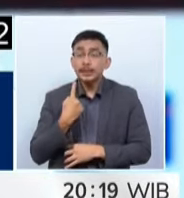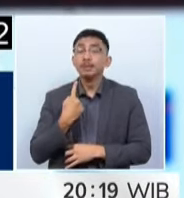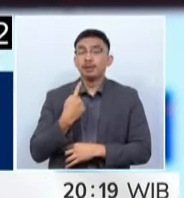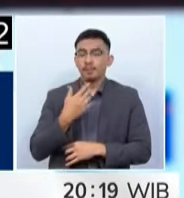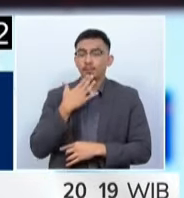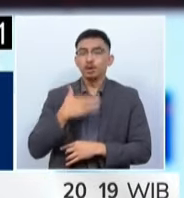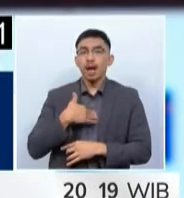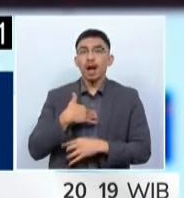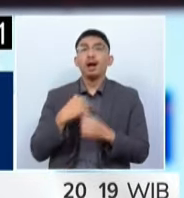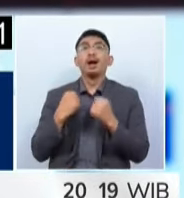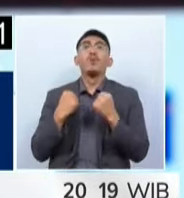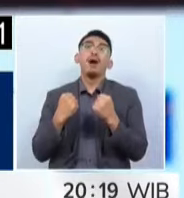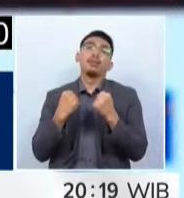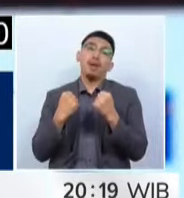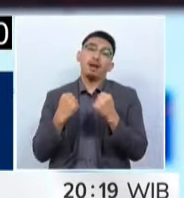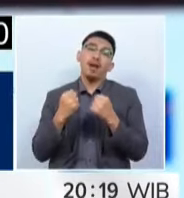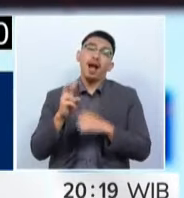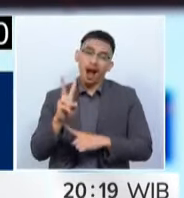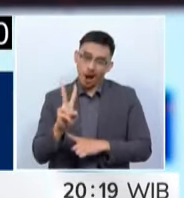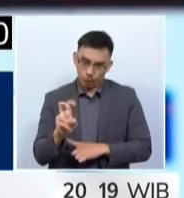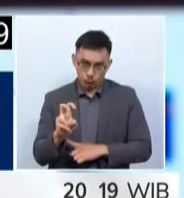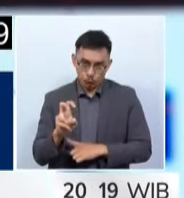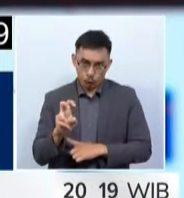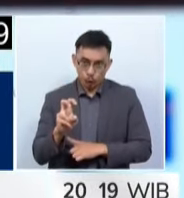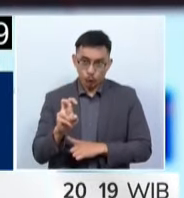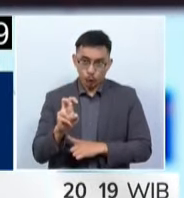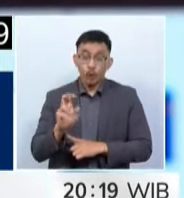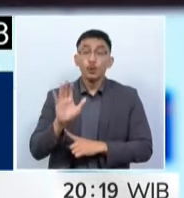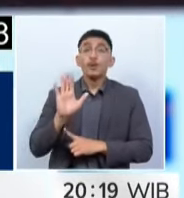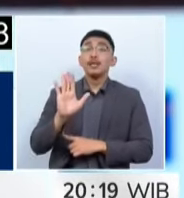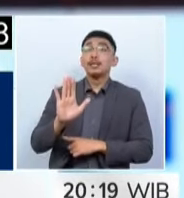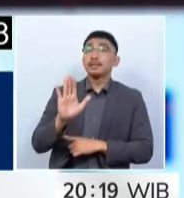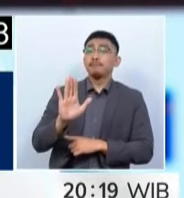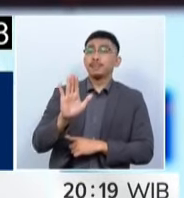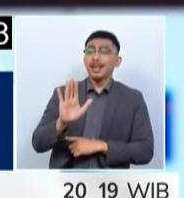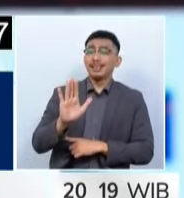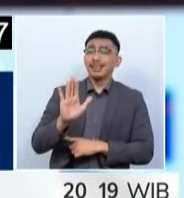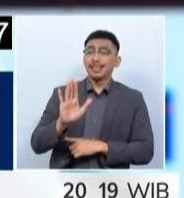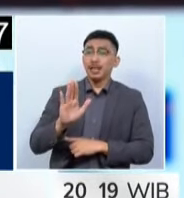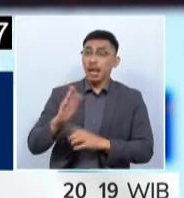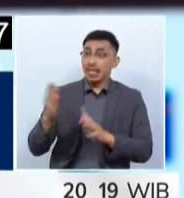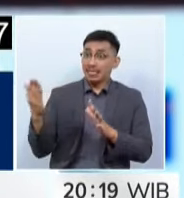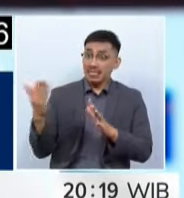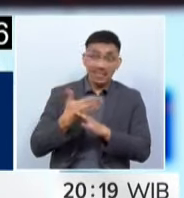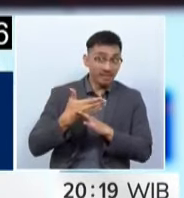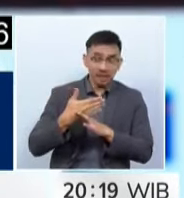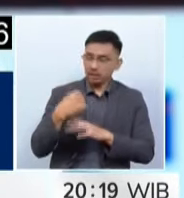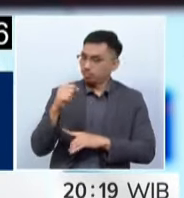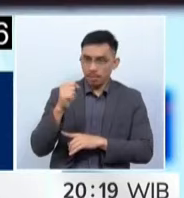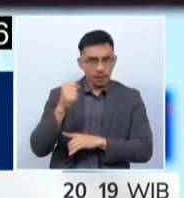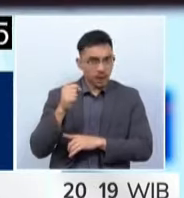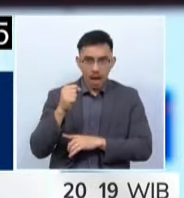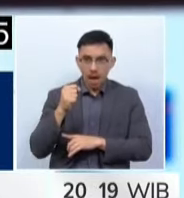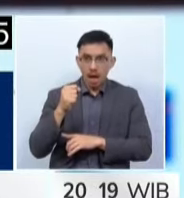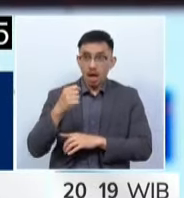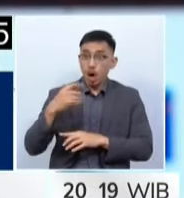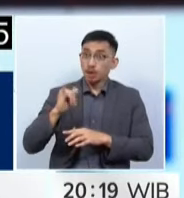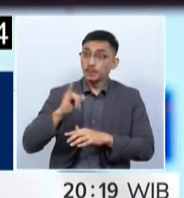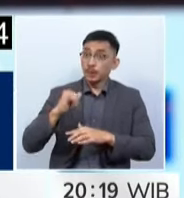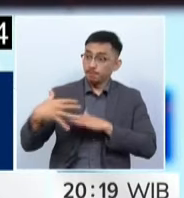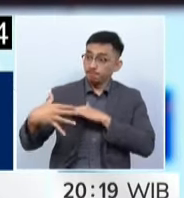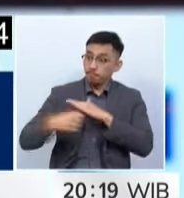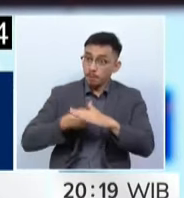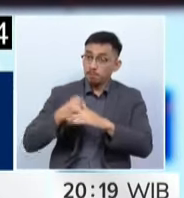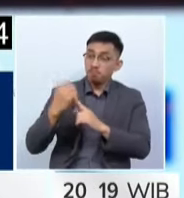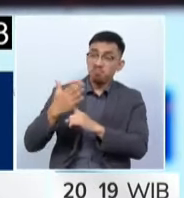kuat supaya tidak bisa diintervensi tidak bisa digertak tidak bisa diintimidasi